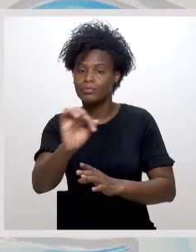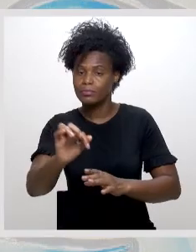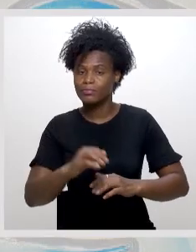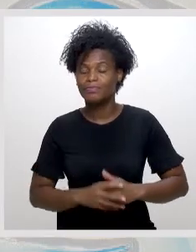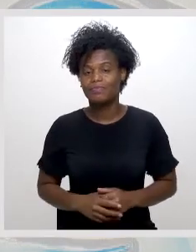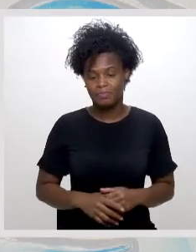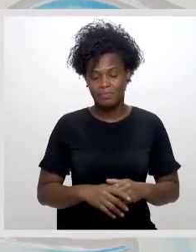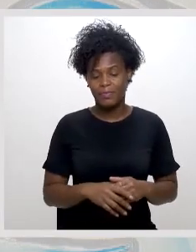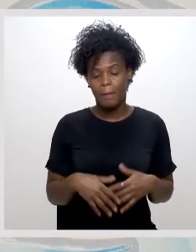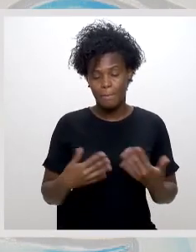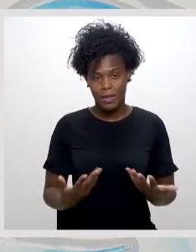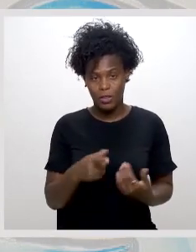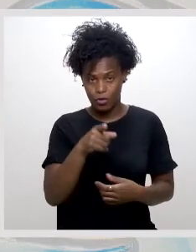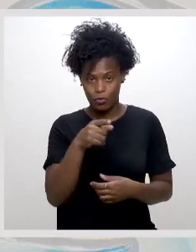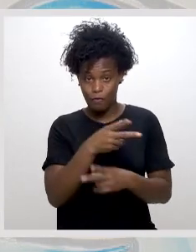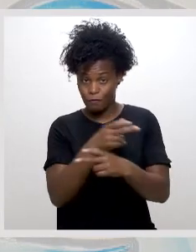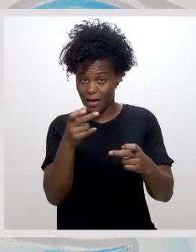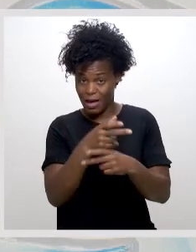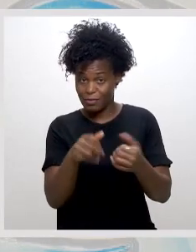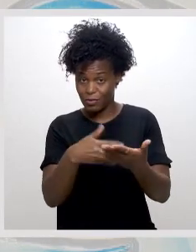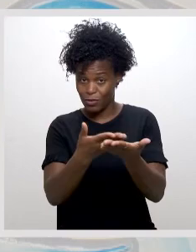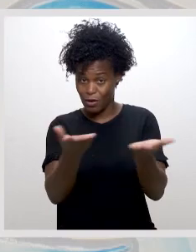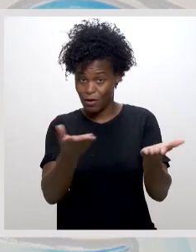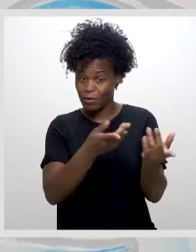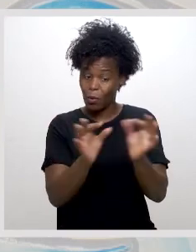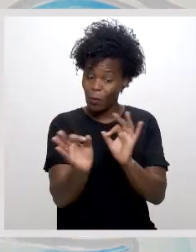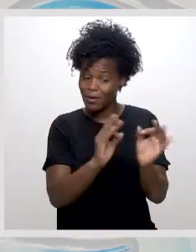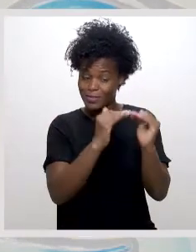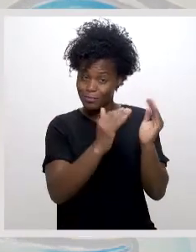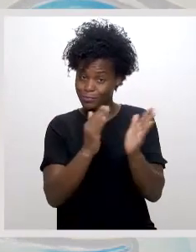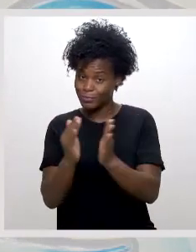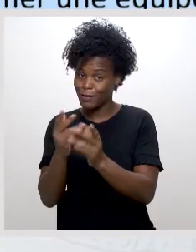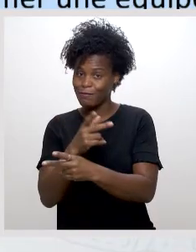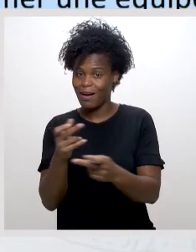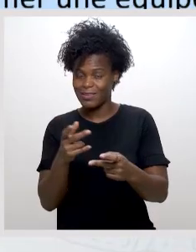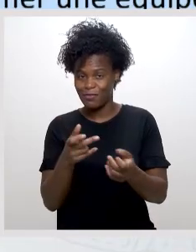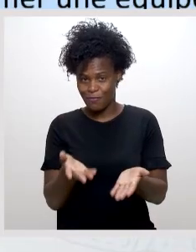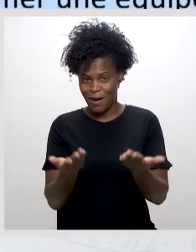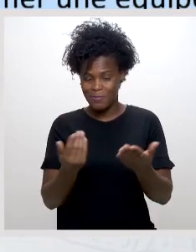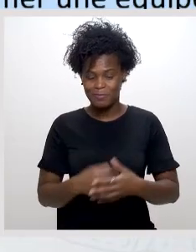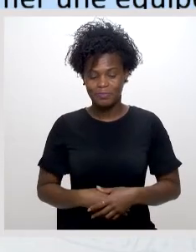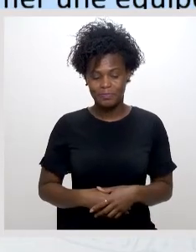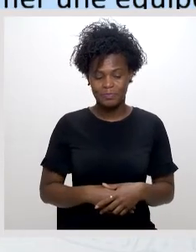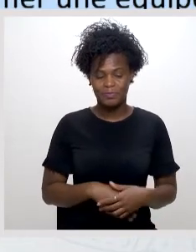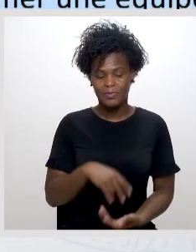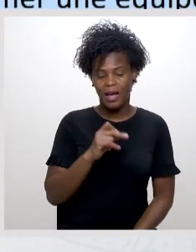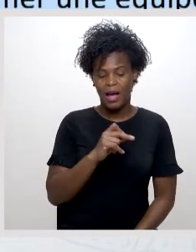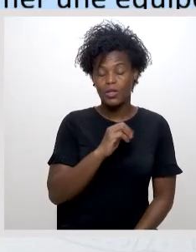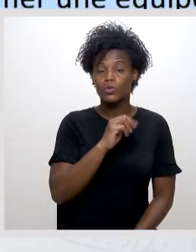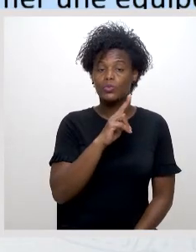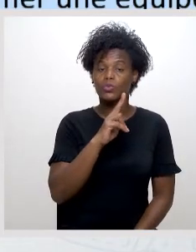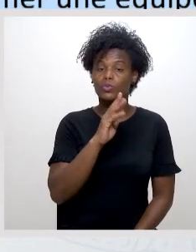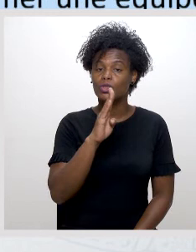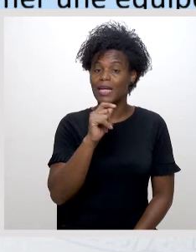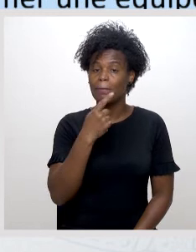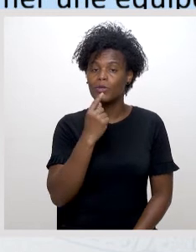je vais te donner quelques phrases et tu vas les organiser. On y va? A, le sujet c'est vous.